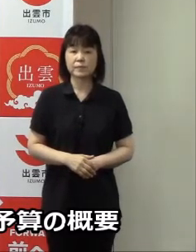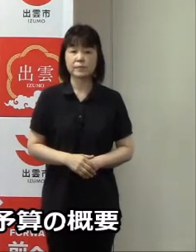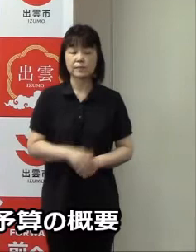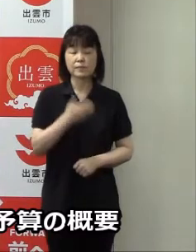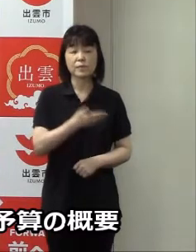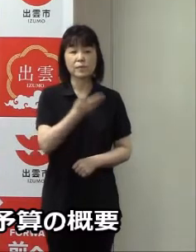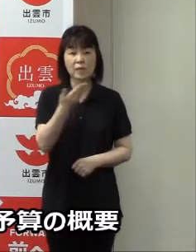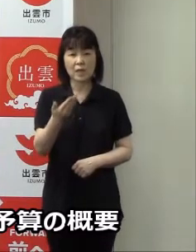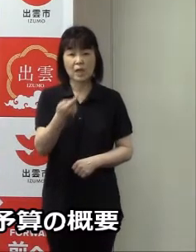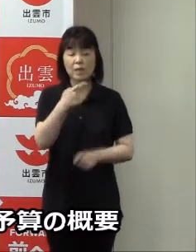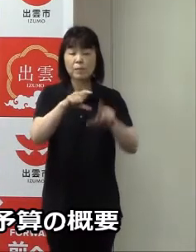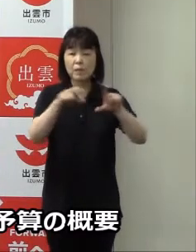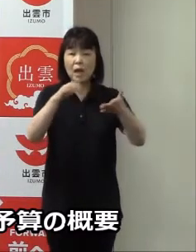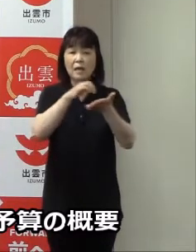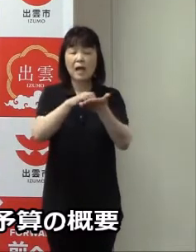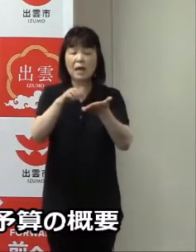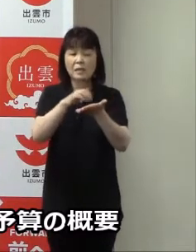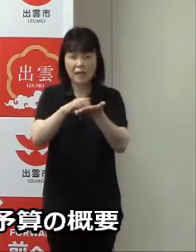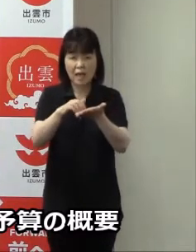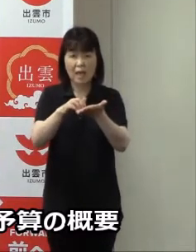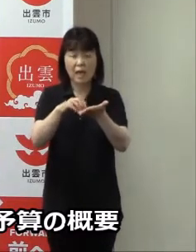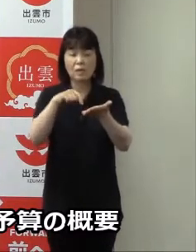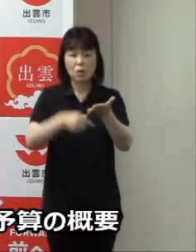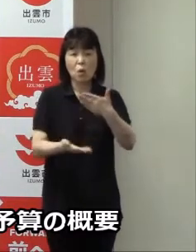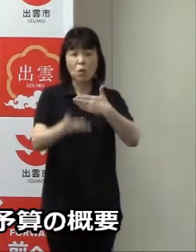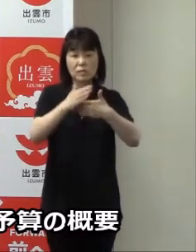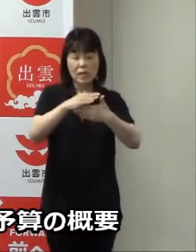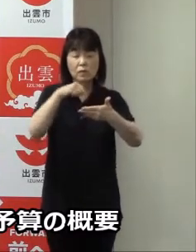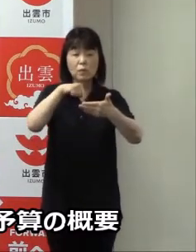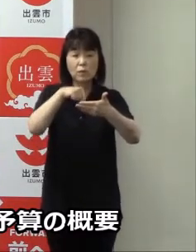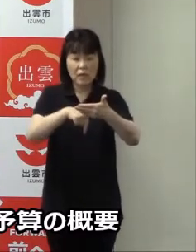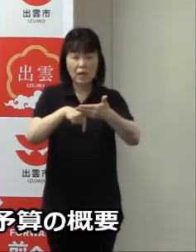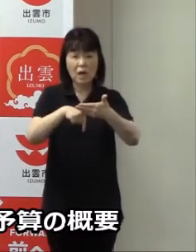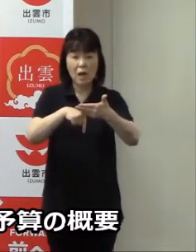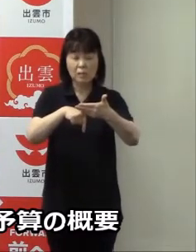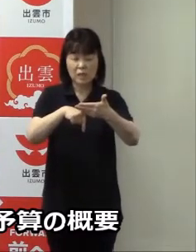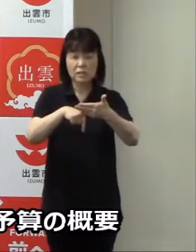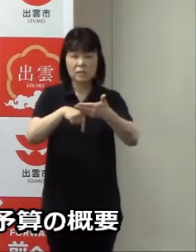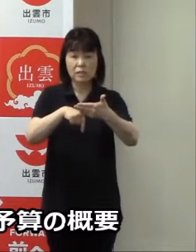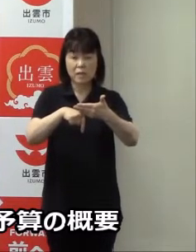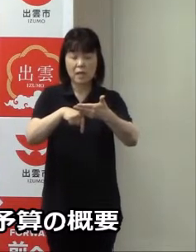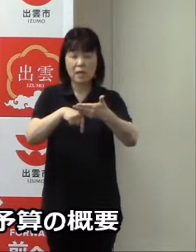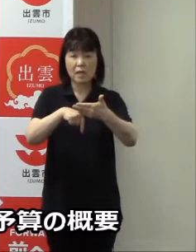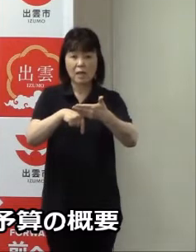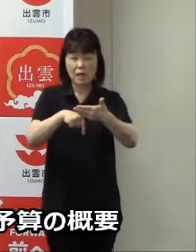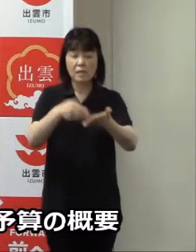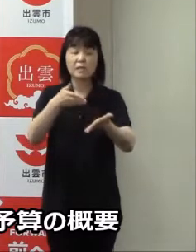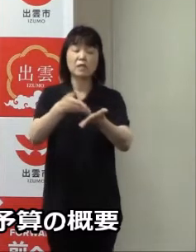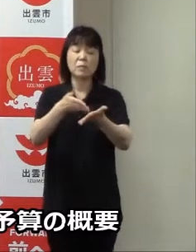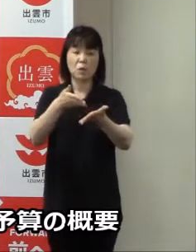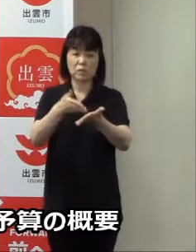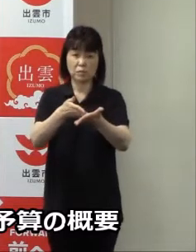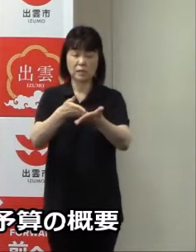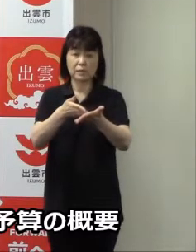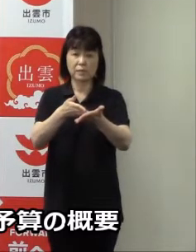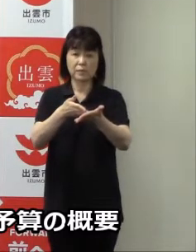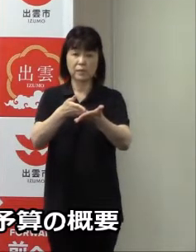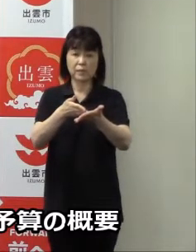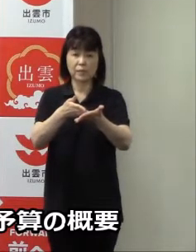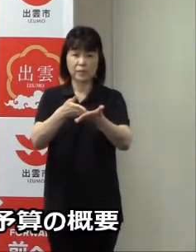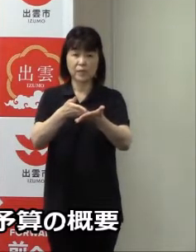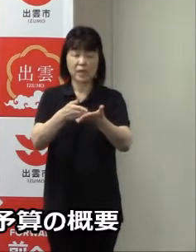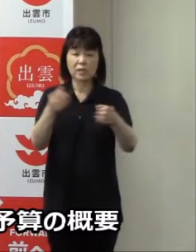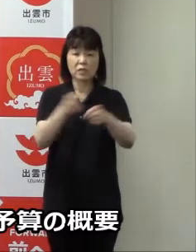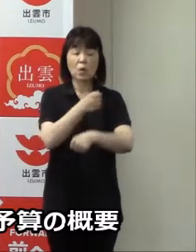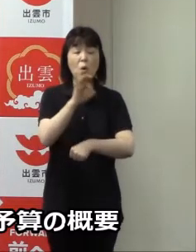次に一般会計の補正予算額の内訳をご説明いたします。事